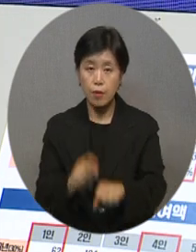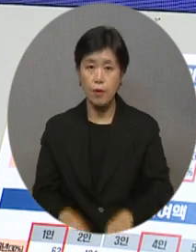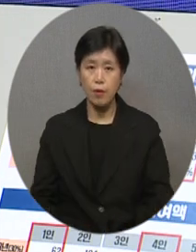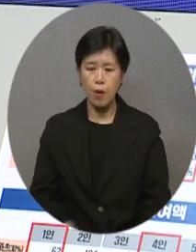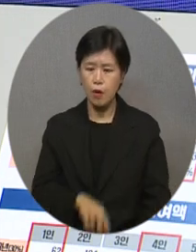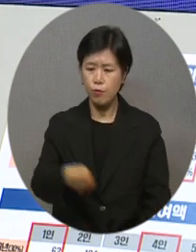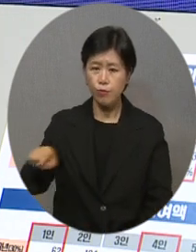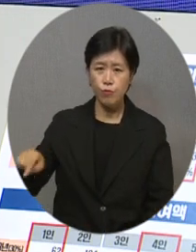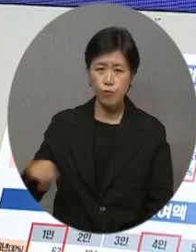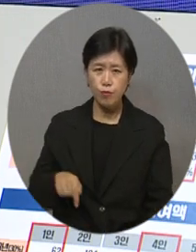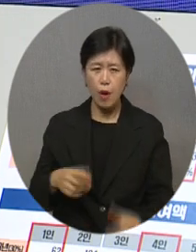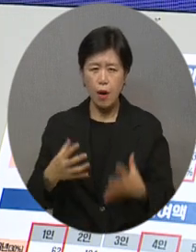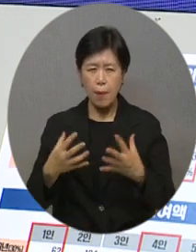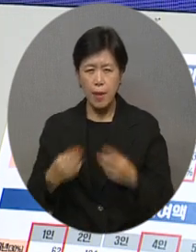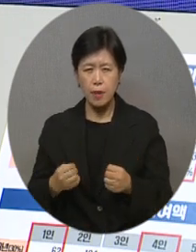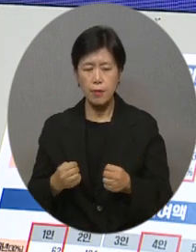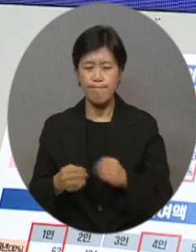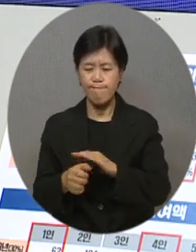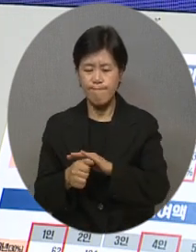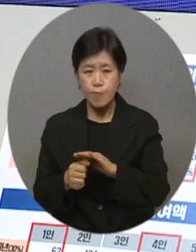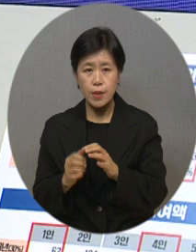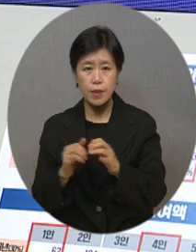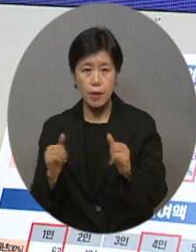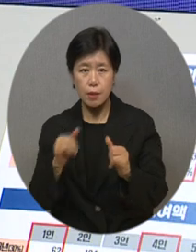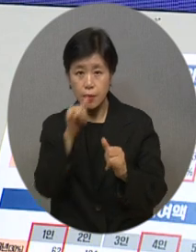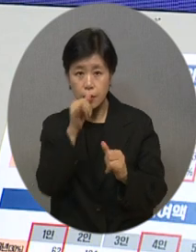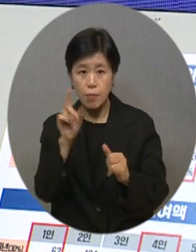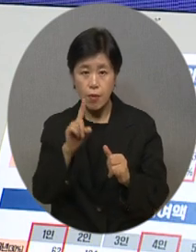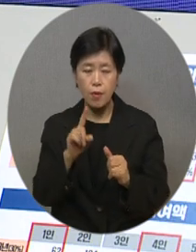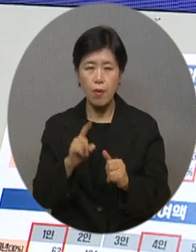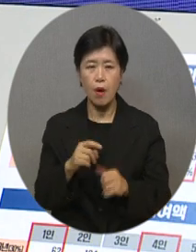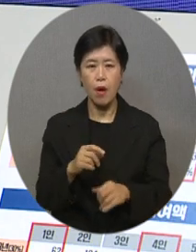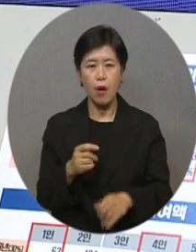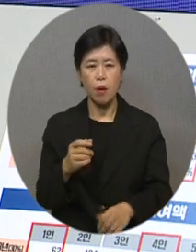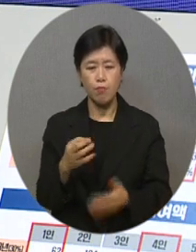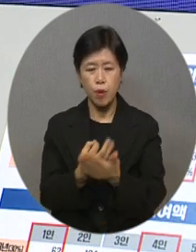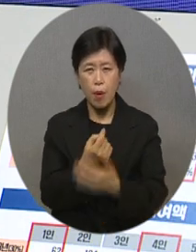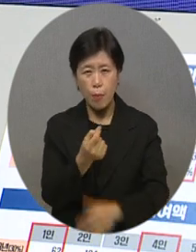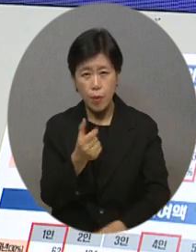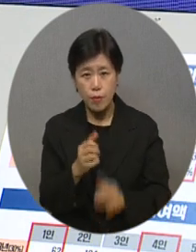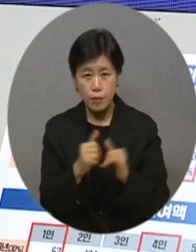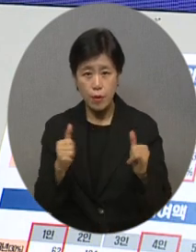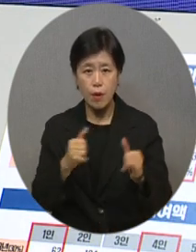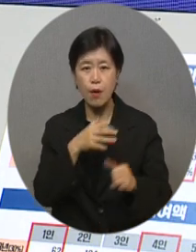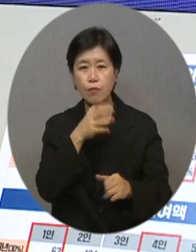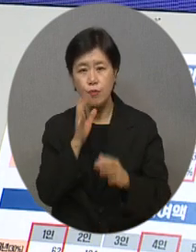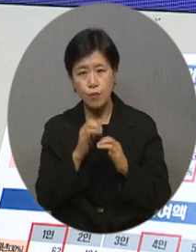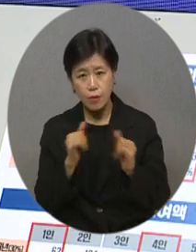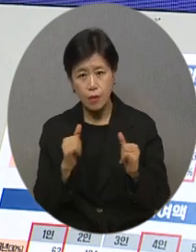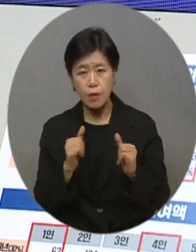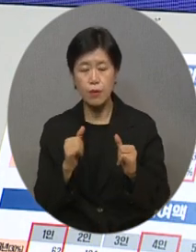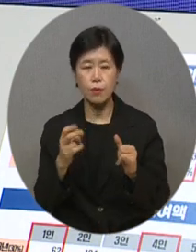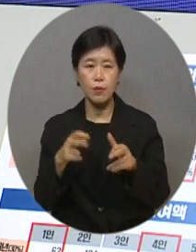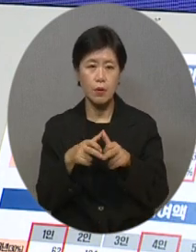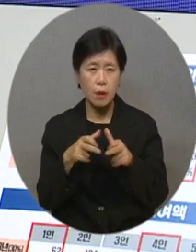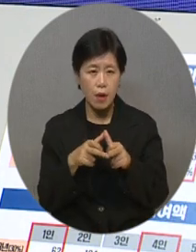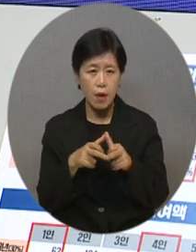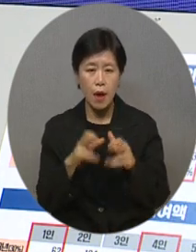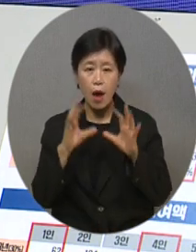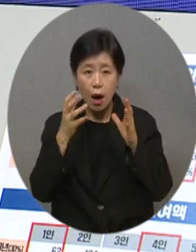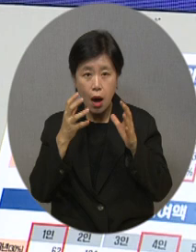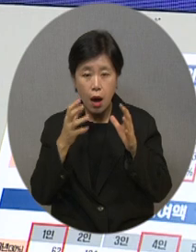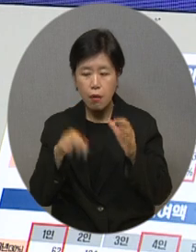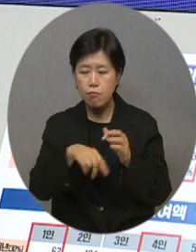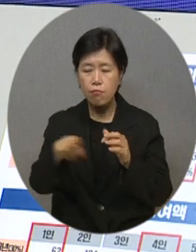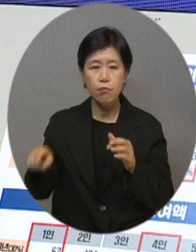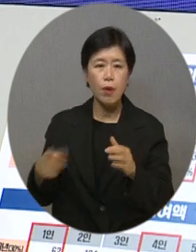어려운 그런 많은 계층이 있습니다. 저소득층, 노인, 장애인, 뭐 아동분들인데요. 이분들에 대해서 정부가 두텁게 보호하겠다